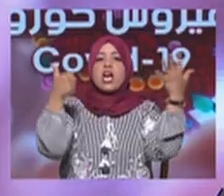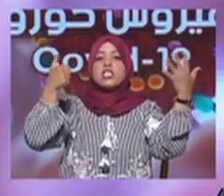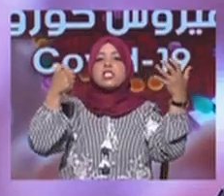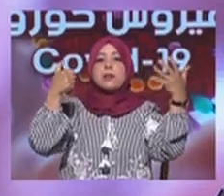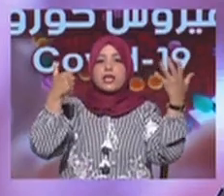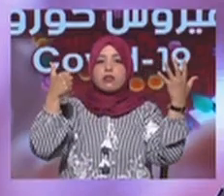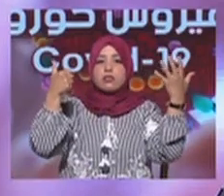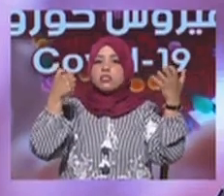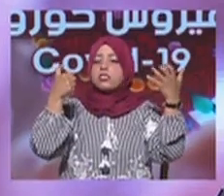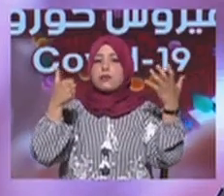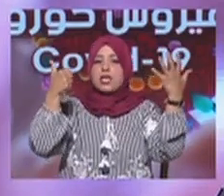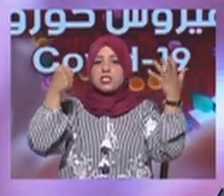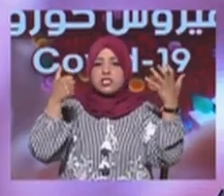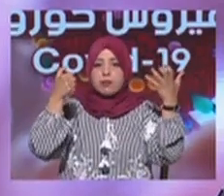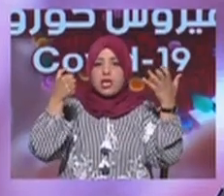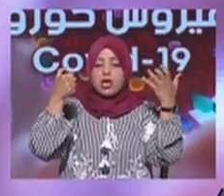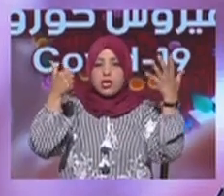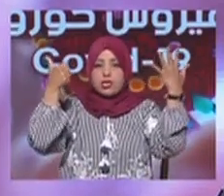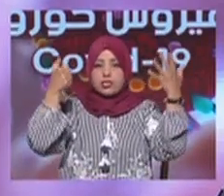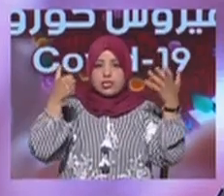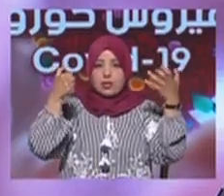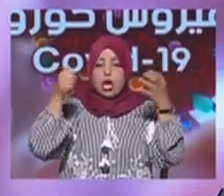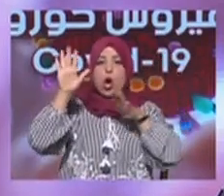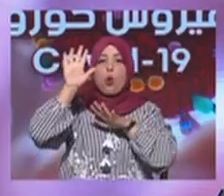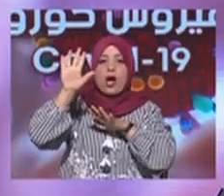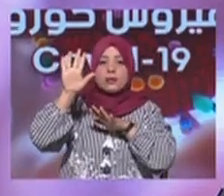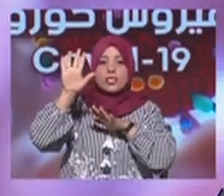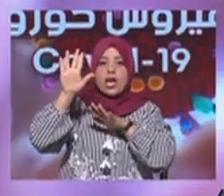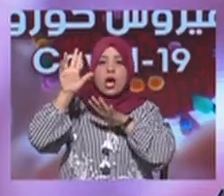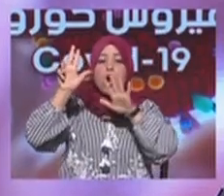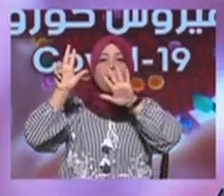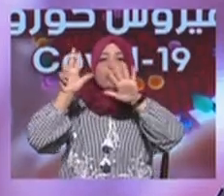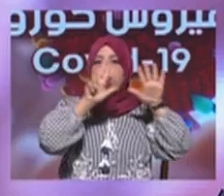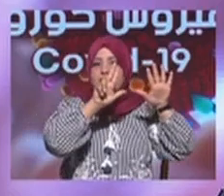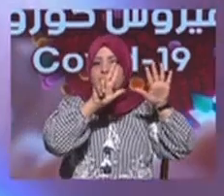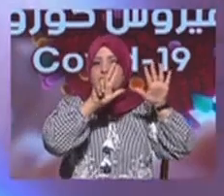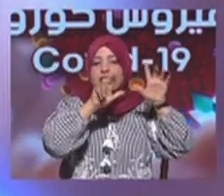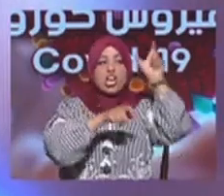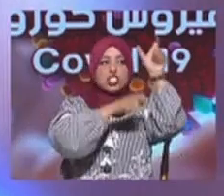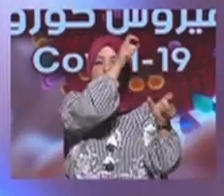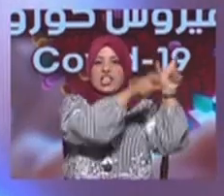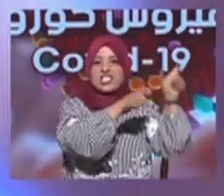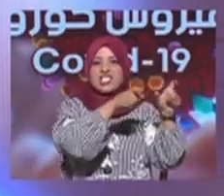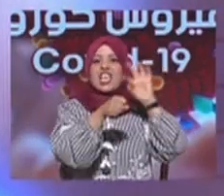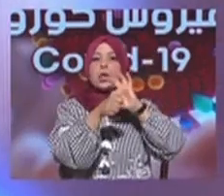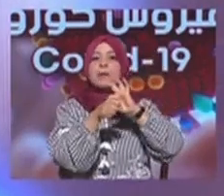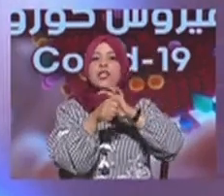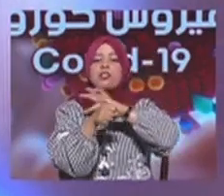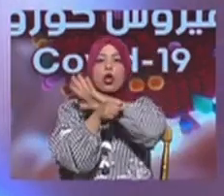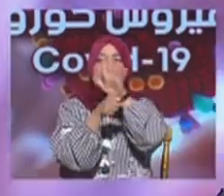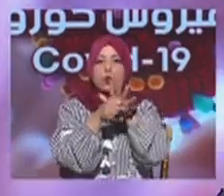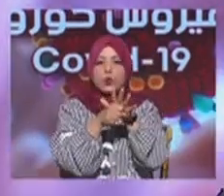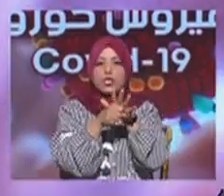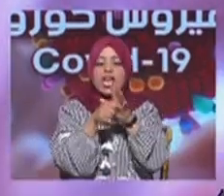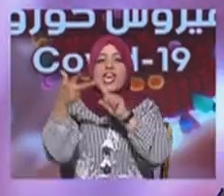نشوف 695 هذا هو هذاك ليديال 685 ليديال سي دو فيغ تو لي بريليفمون. في الثلاثه هذوما